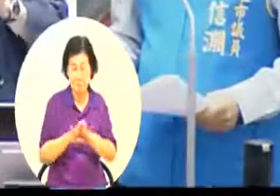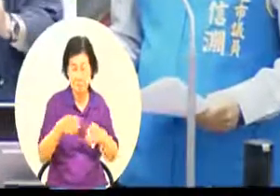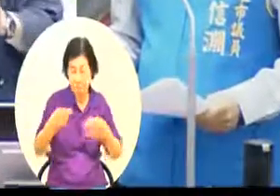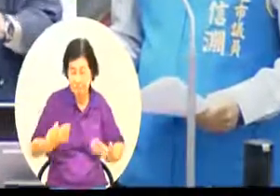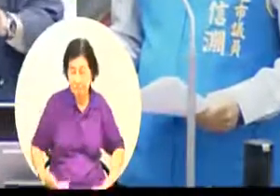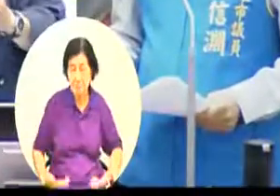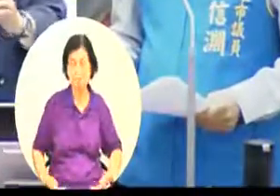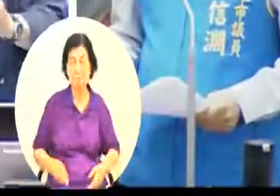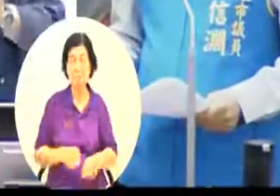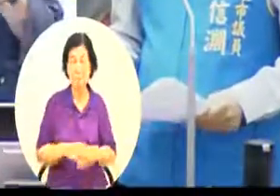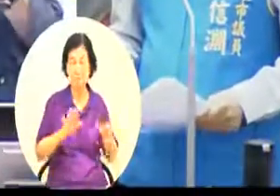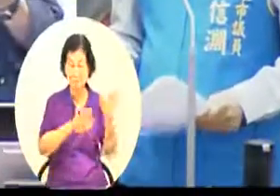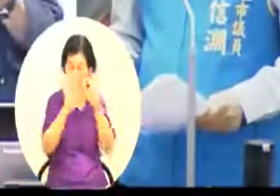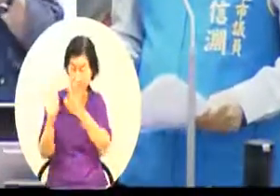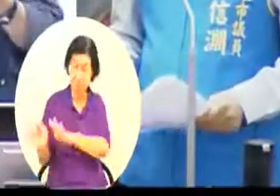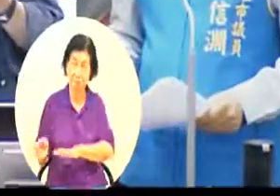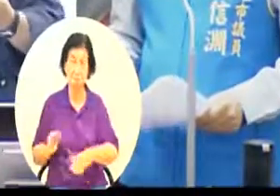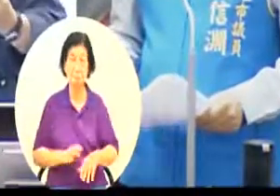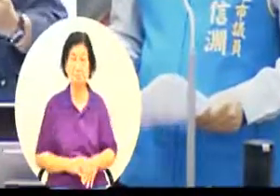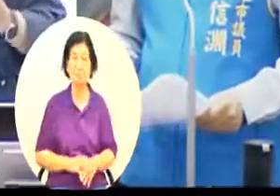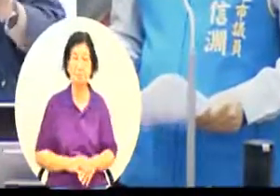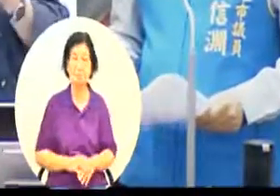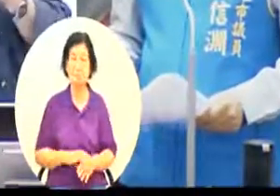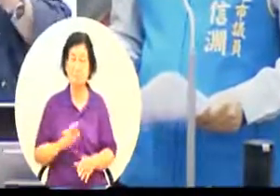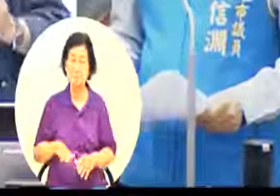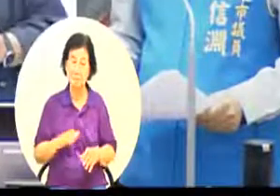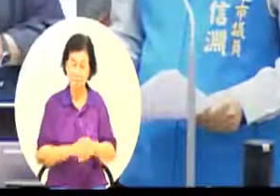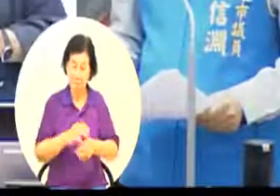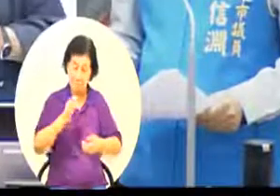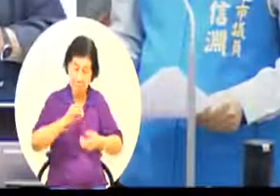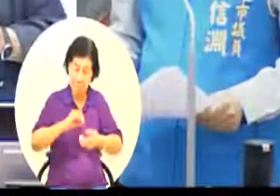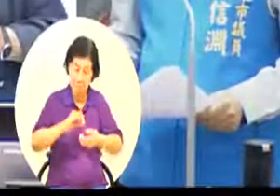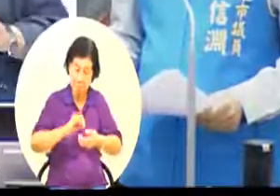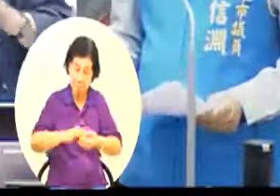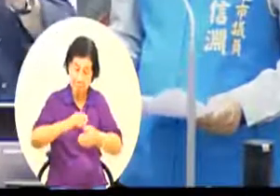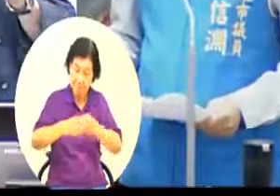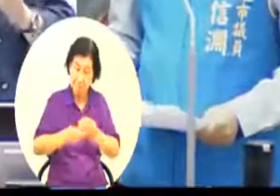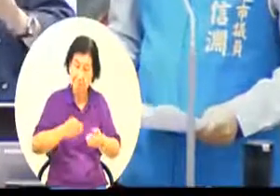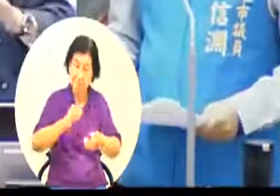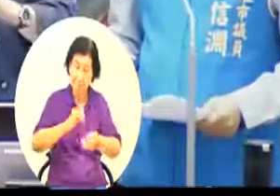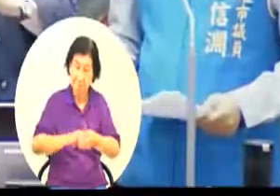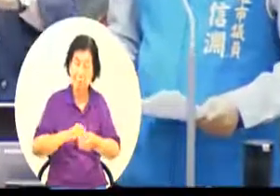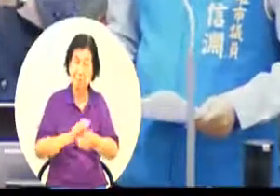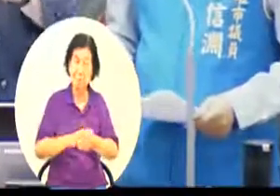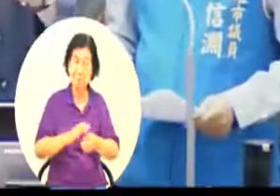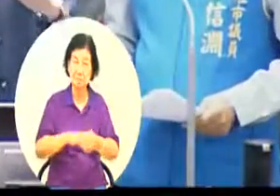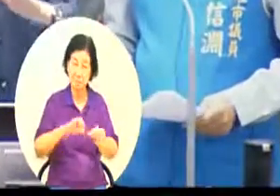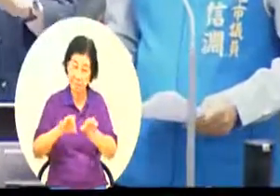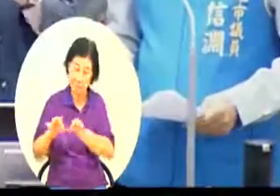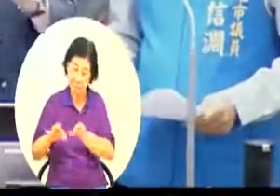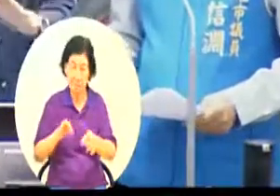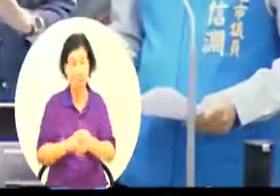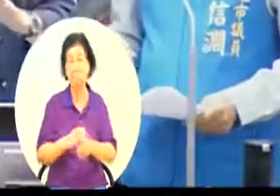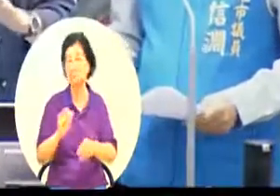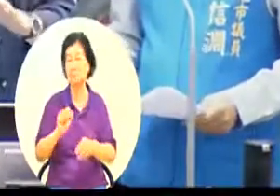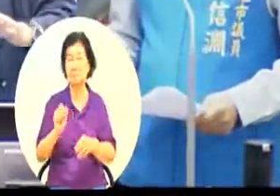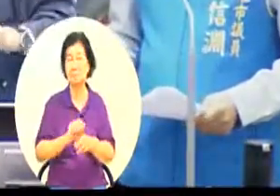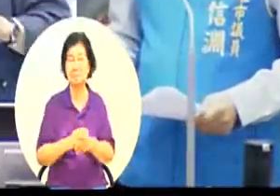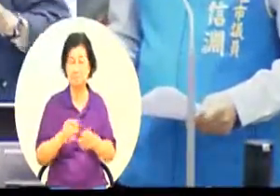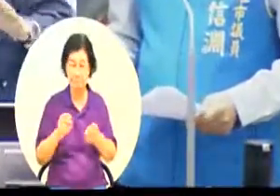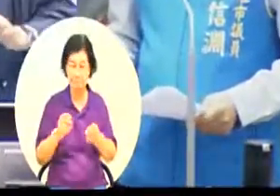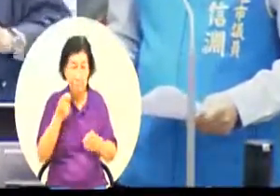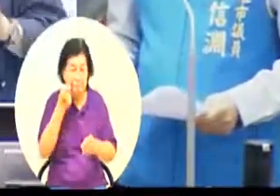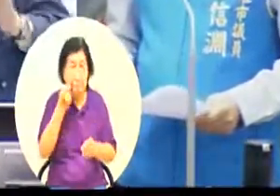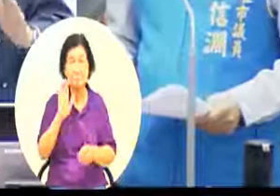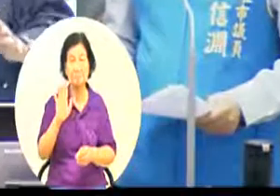实以现在的一个没有弹性，他们有一些困难所以等中央在整个这个法令能